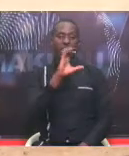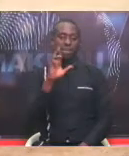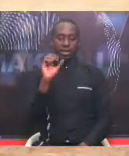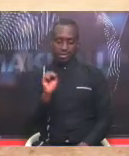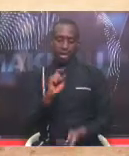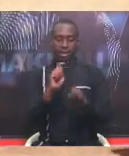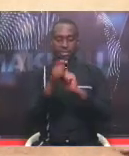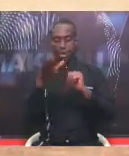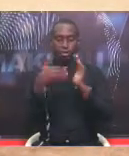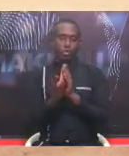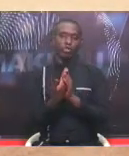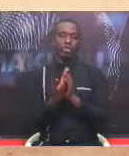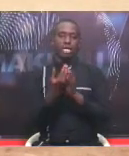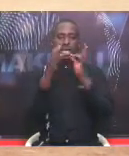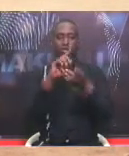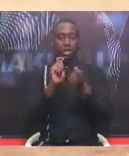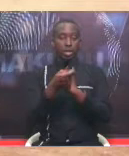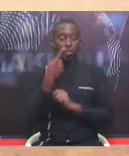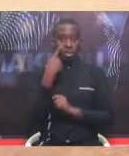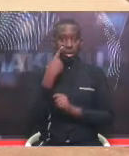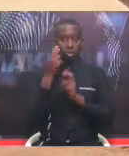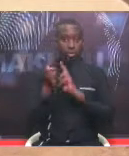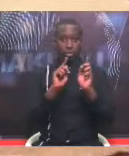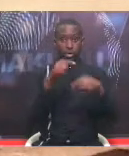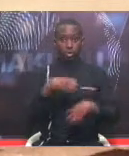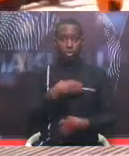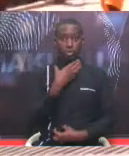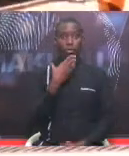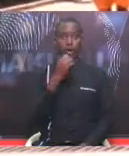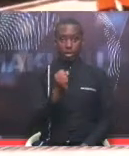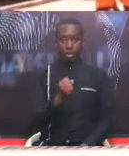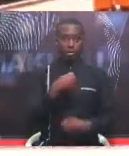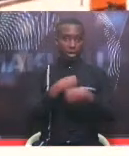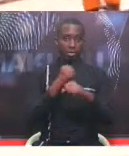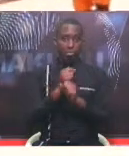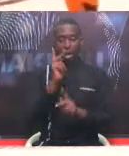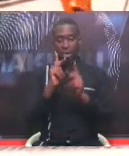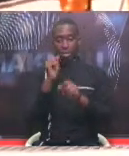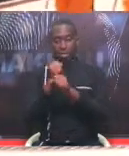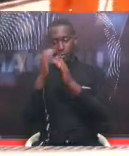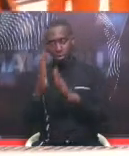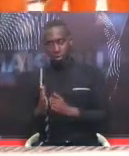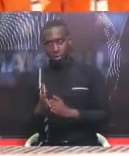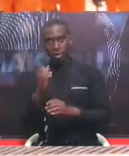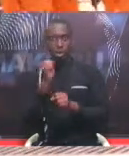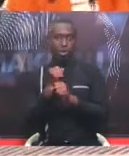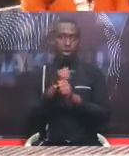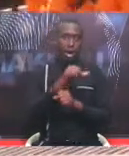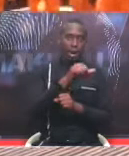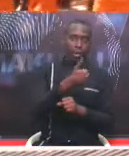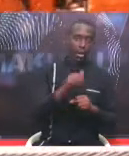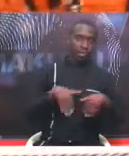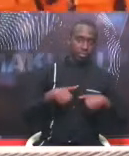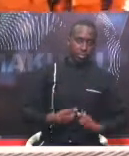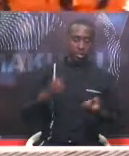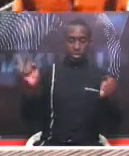uyu bungu bicyahindutse nuko urabona twajyaga dusurisha kwa gatanu bigatuma hari abakozi bakora handi bakananirwa